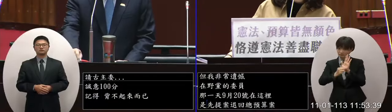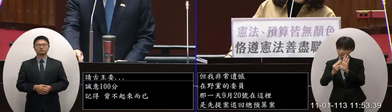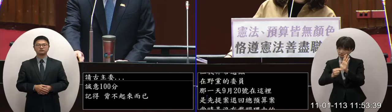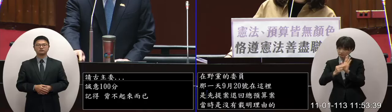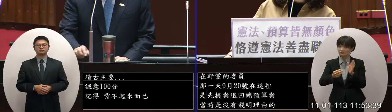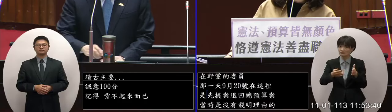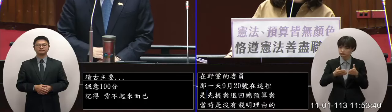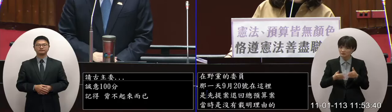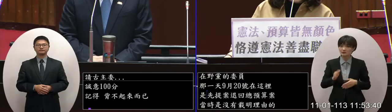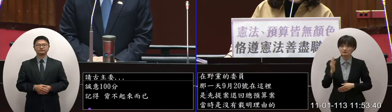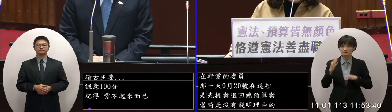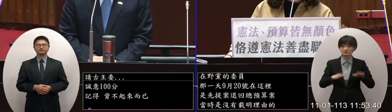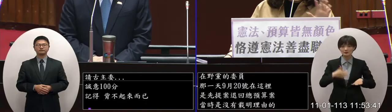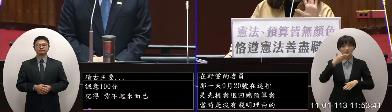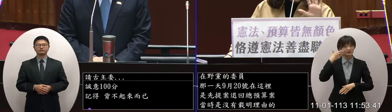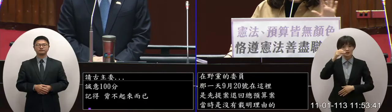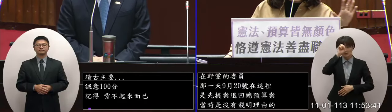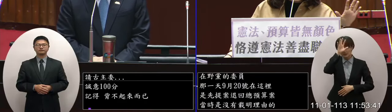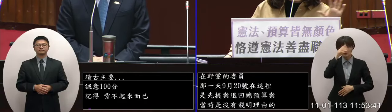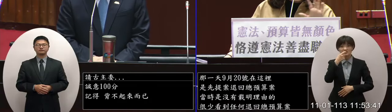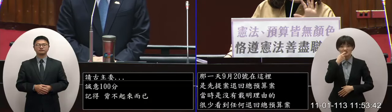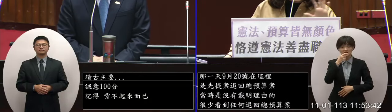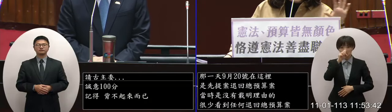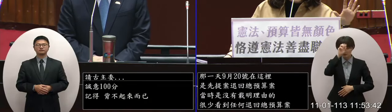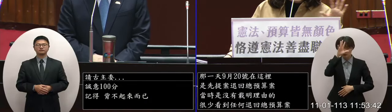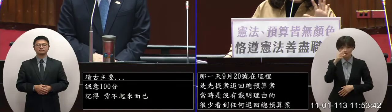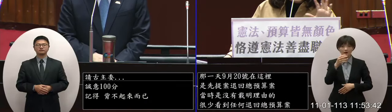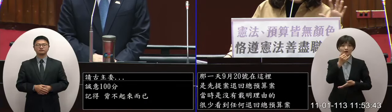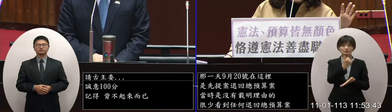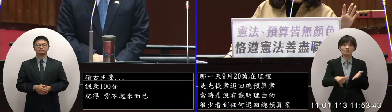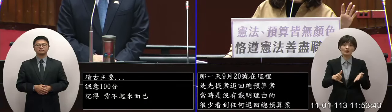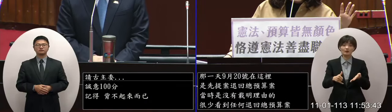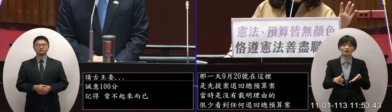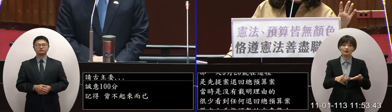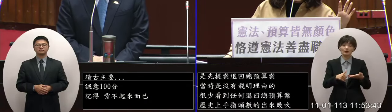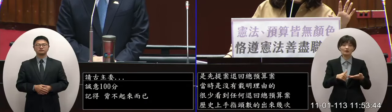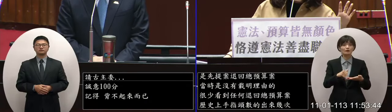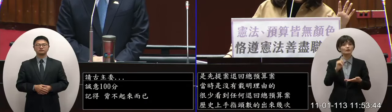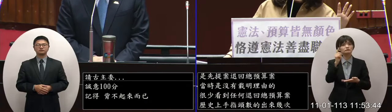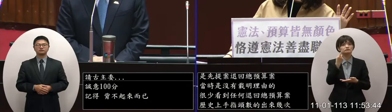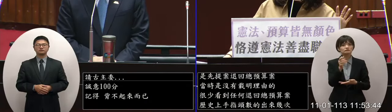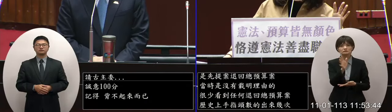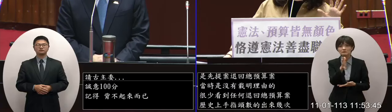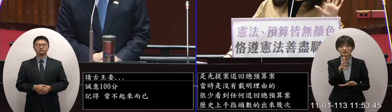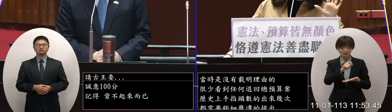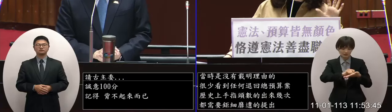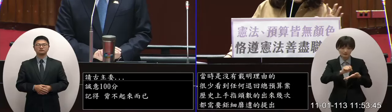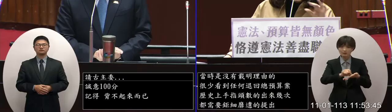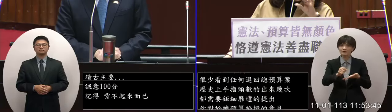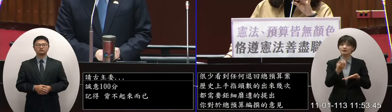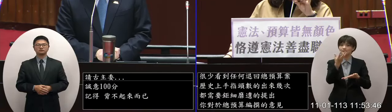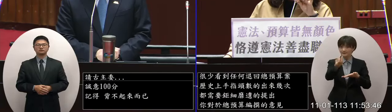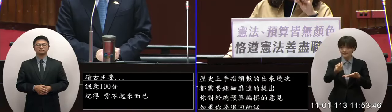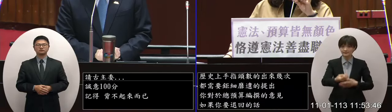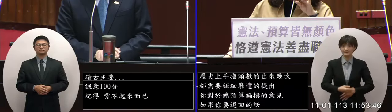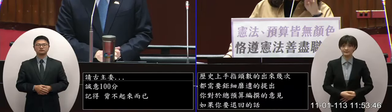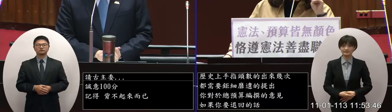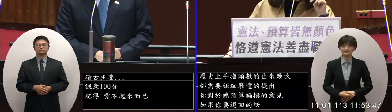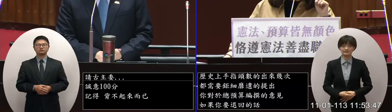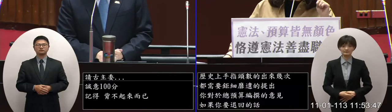可是这一次蓝白的委员退回是没有载明理由。下一页，他们